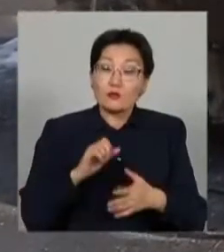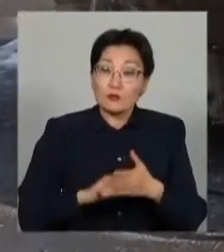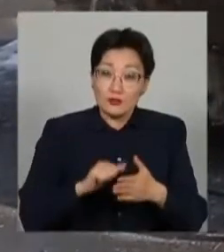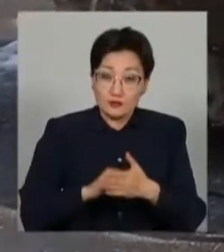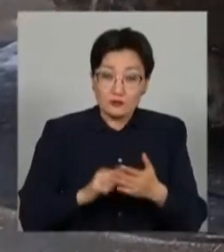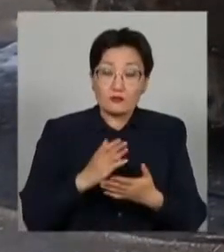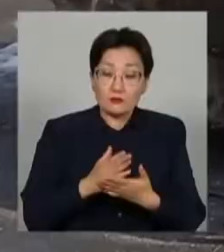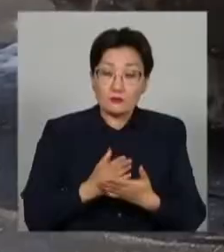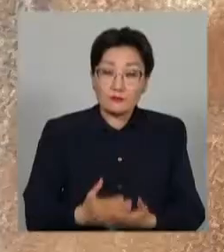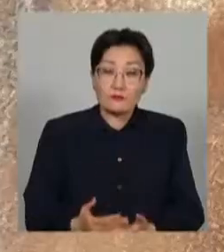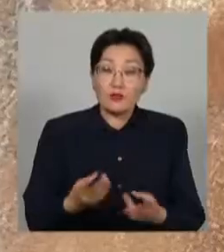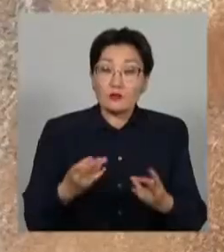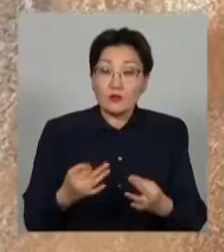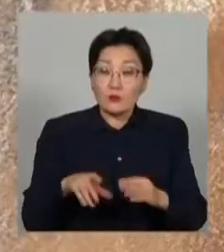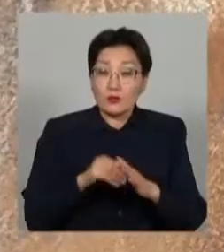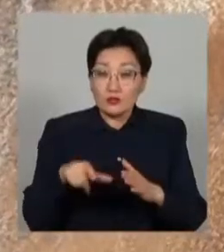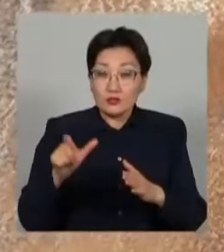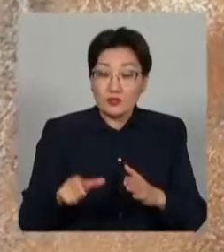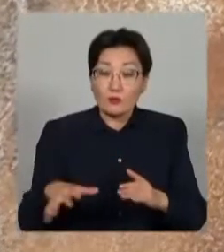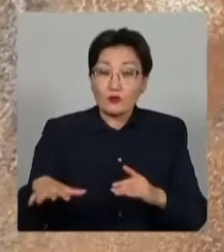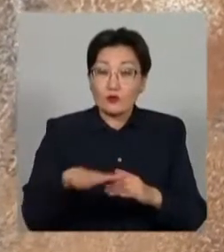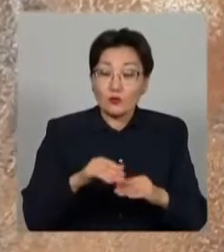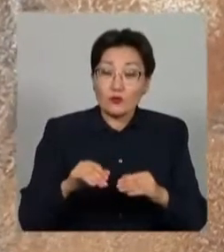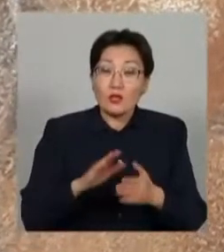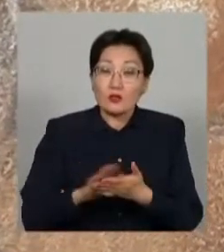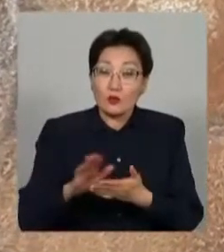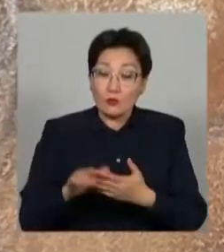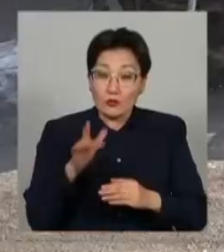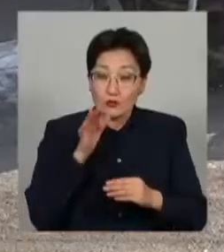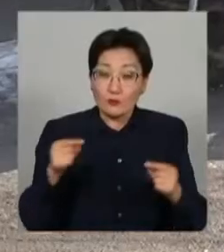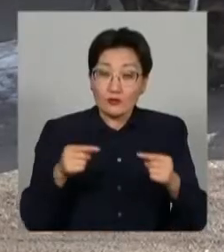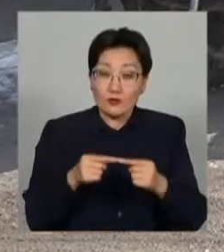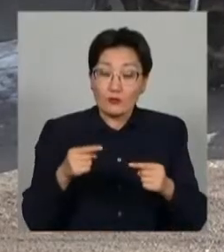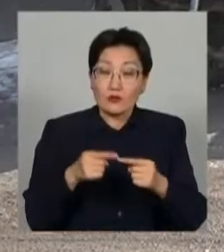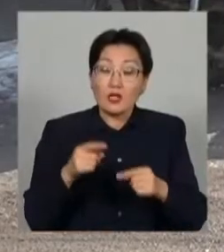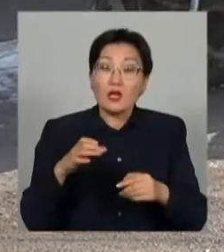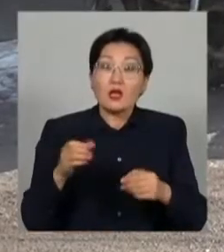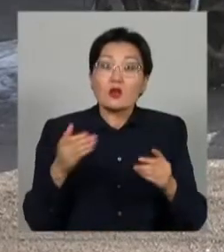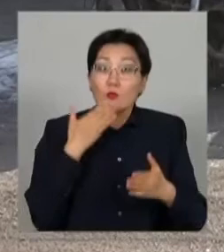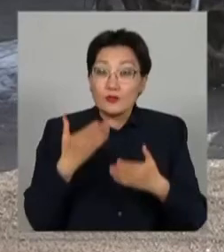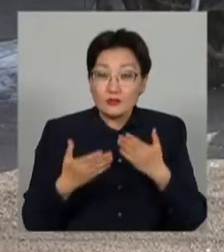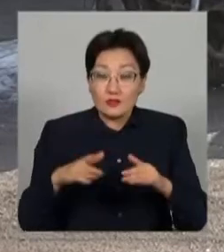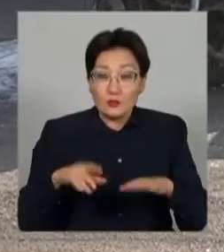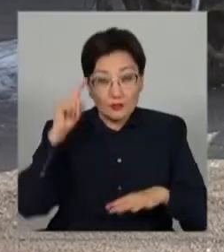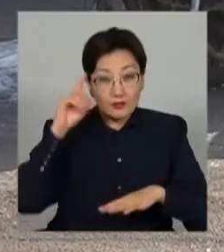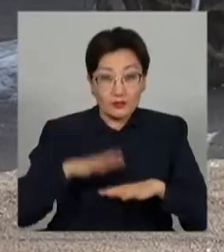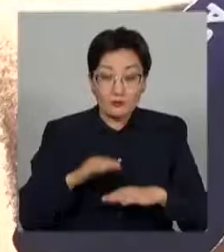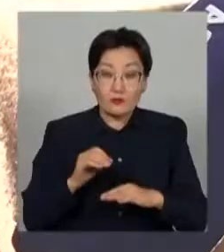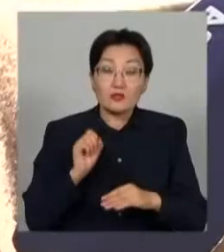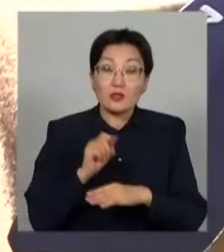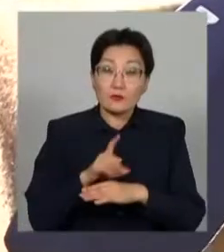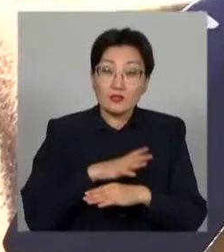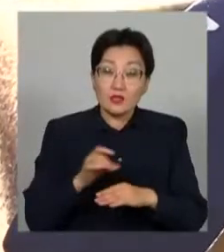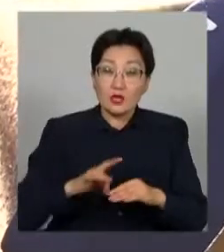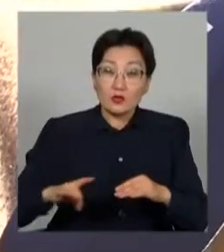болып отырған сыңайлы. Десе де депутаттар аумақты ретке келтіру уақытын нақты анықтап беруді жергілікті әкімдікке тапсырды.